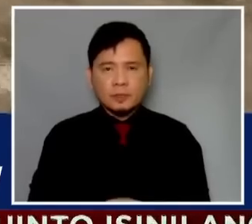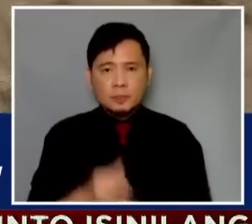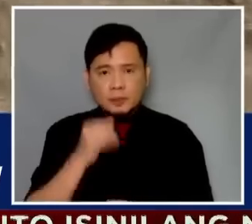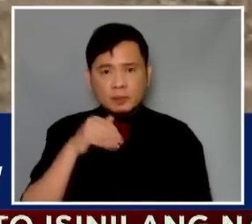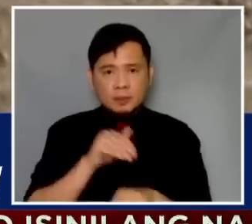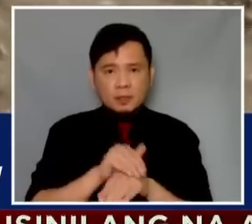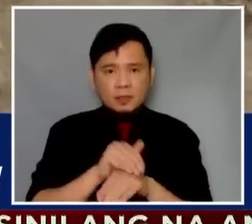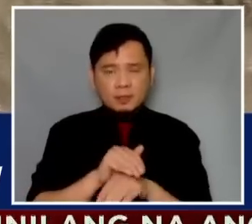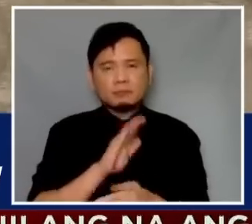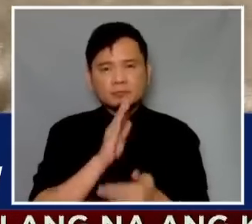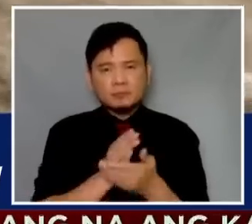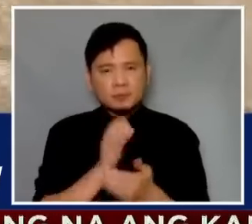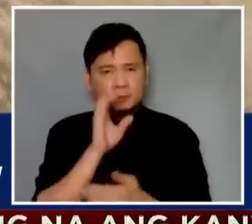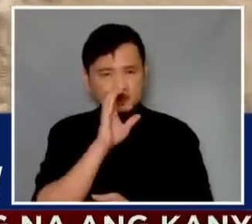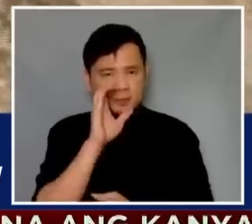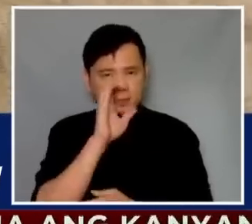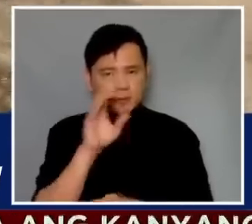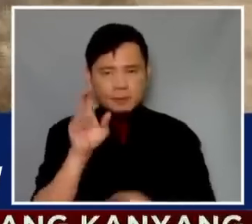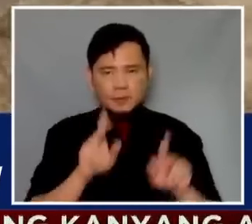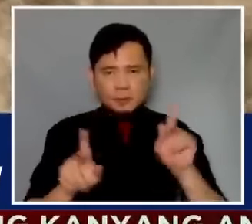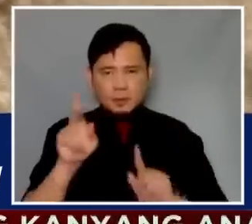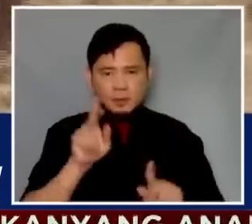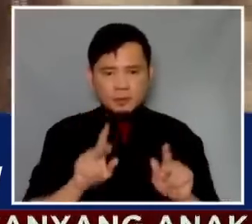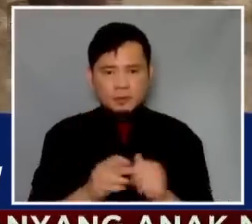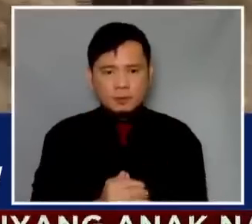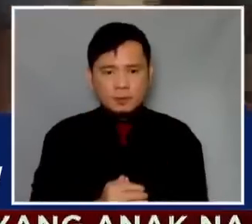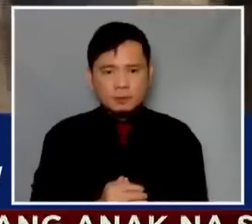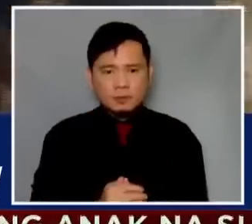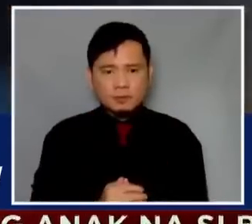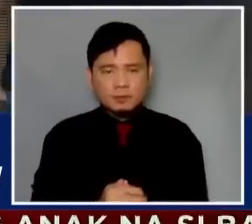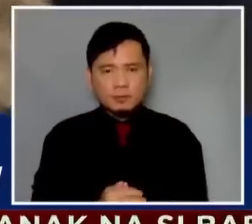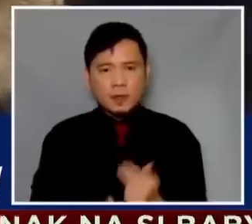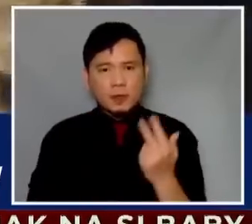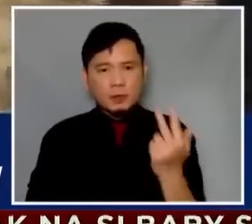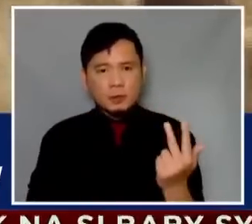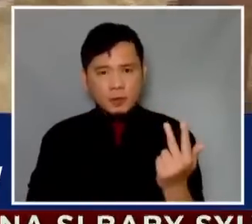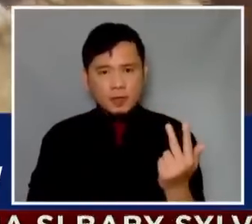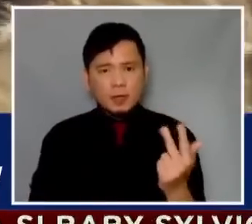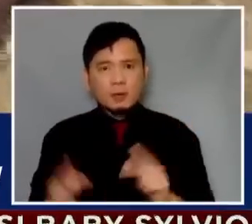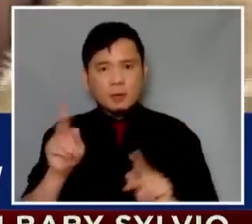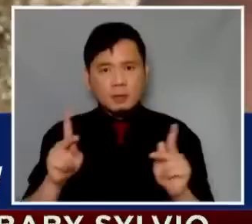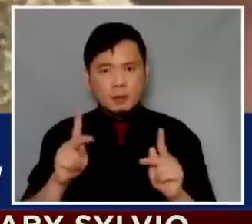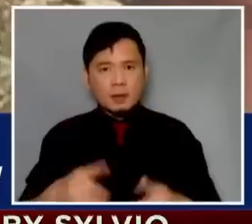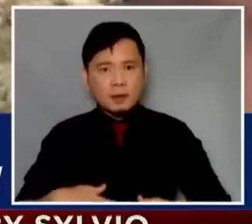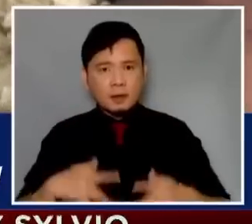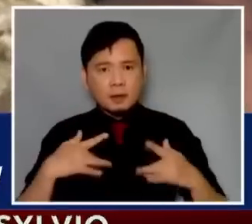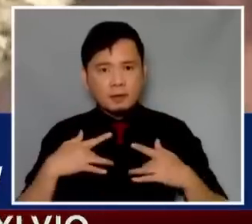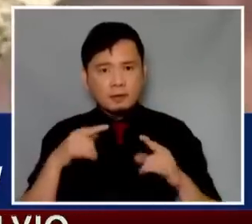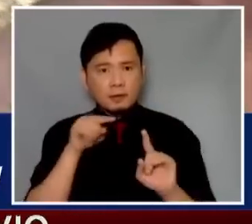sa pagpatuloy ng search operations, 3 survivor pa ang nakita sa gilid ng ilog.